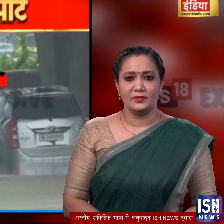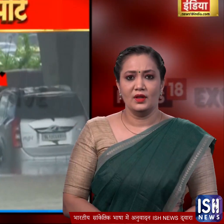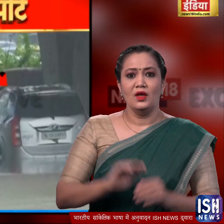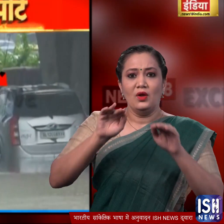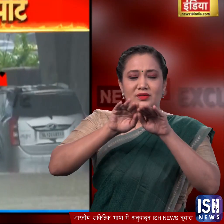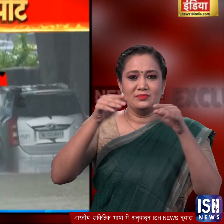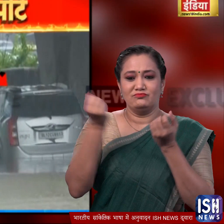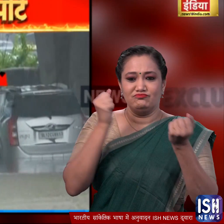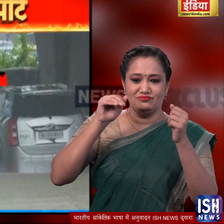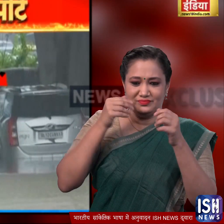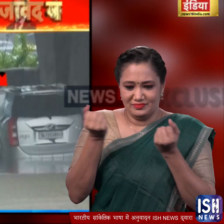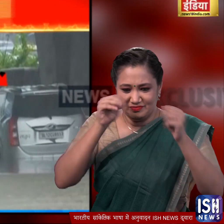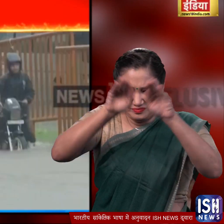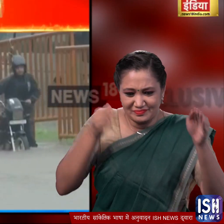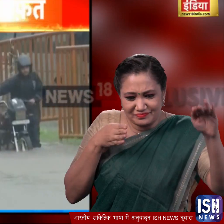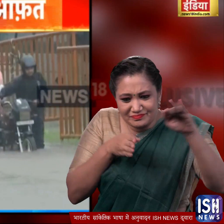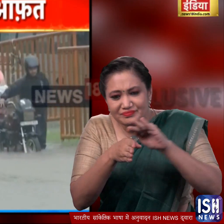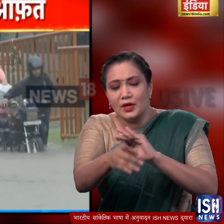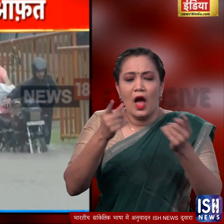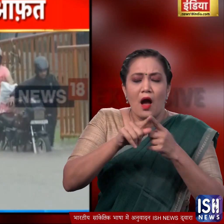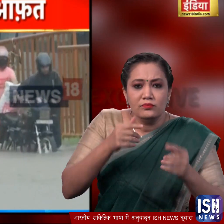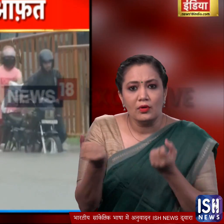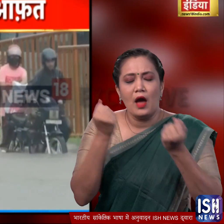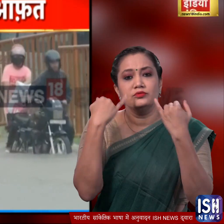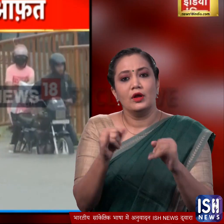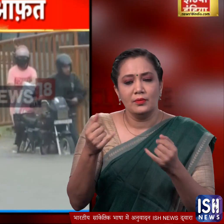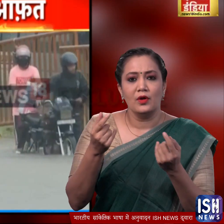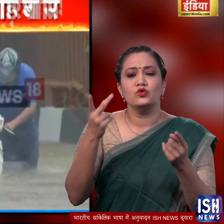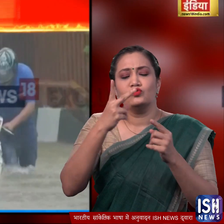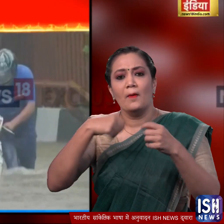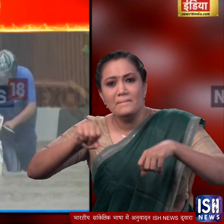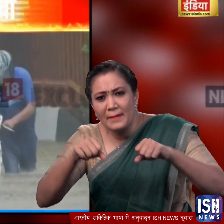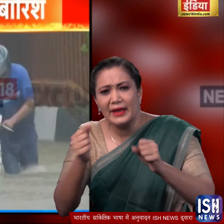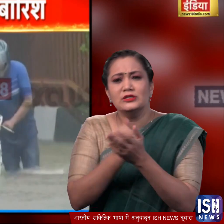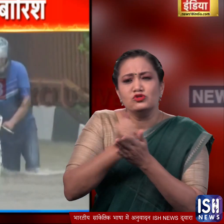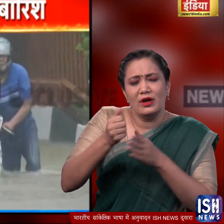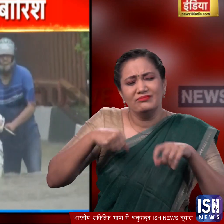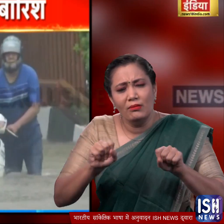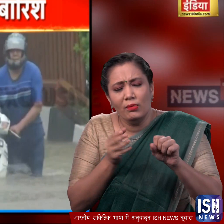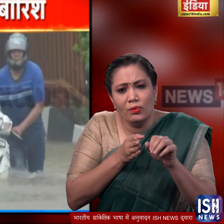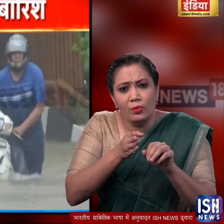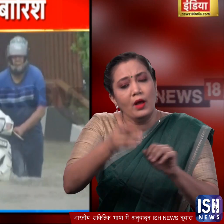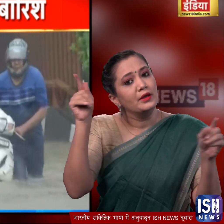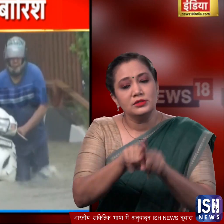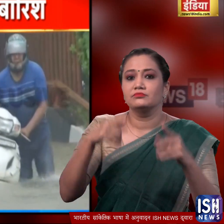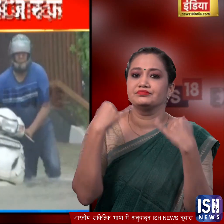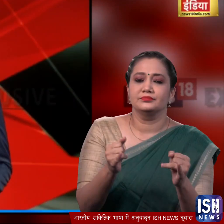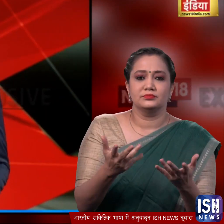में पानी भरने से 2 कारें फंसी दिखाई दी। कुछ दोपहिया गाड़ियों ने वहां से निकलने की कोशिश की तो उनका हाल भी यही